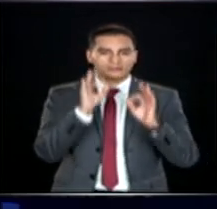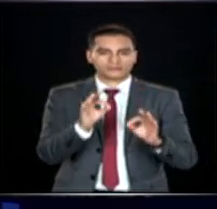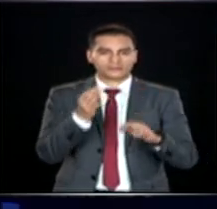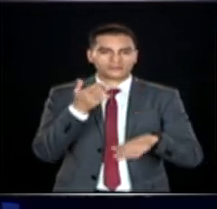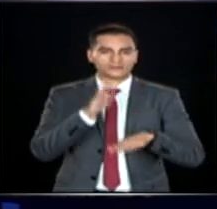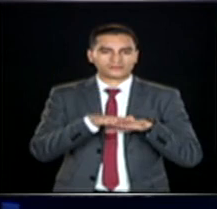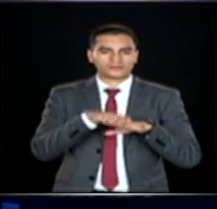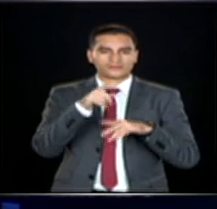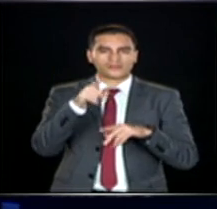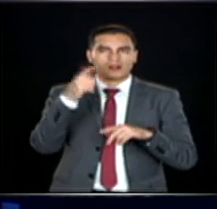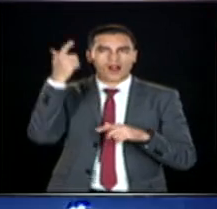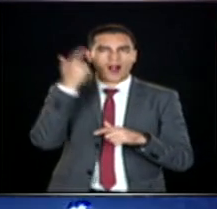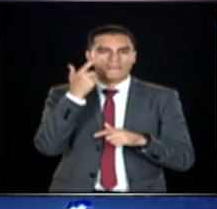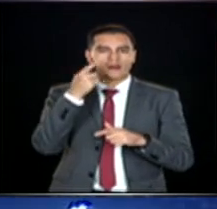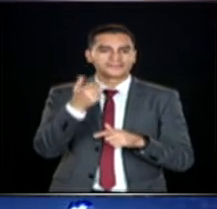على القمر